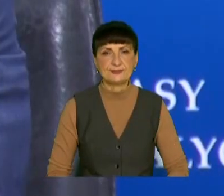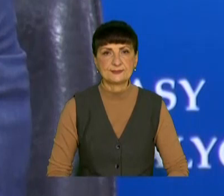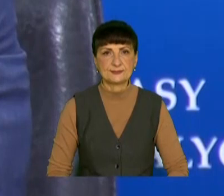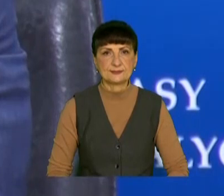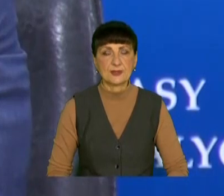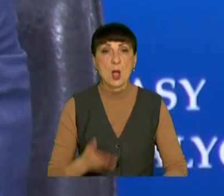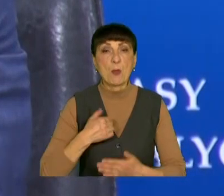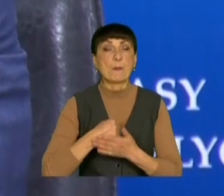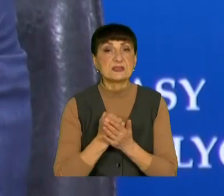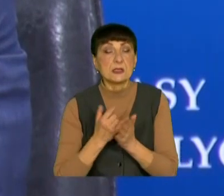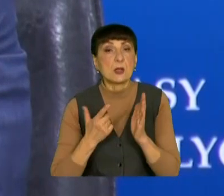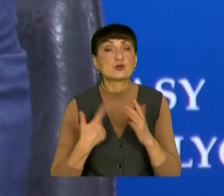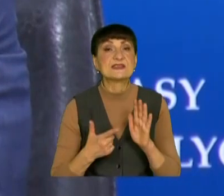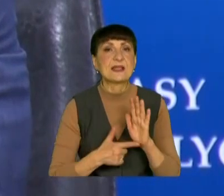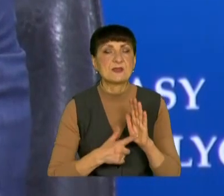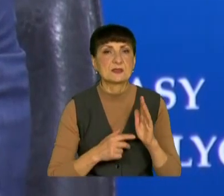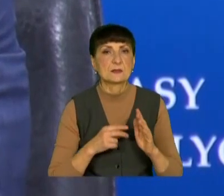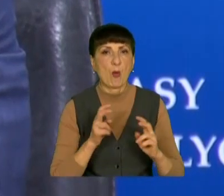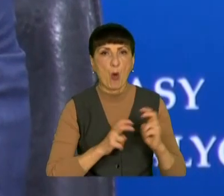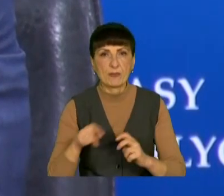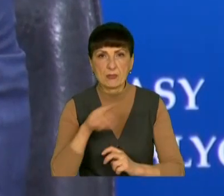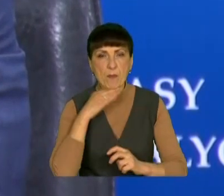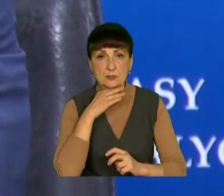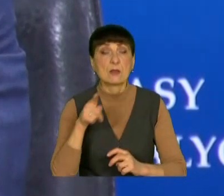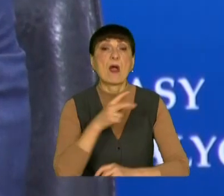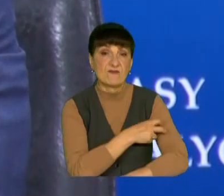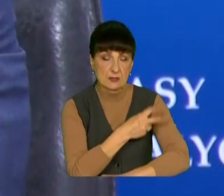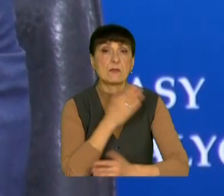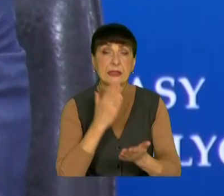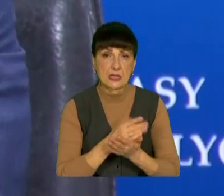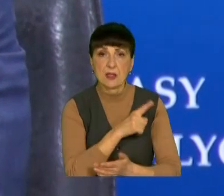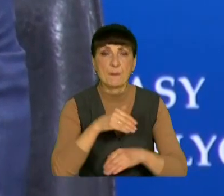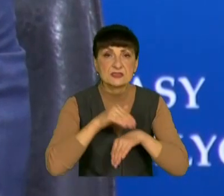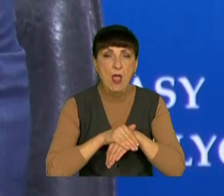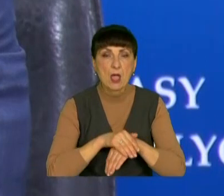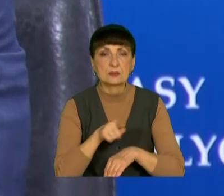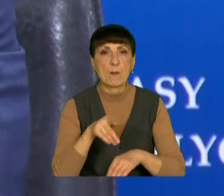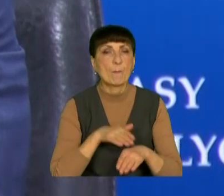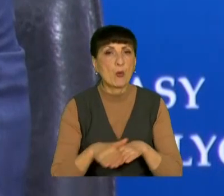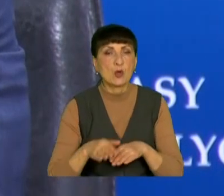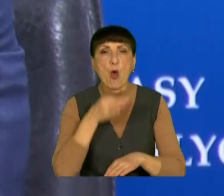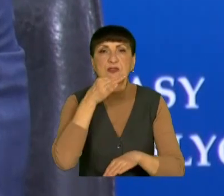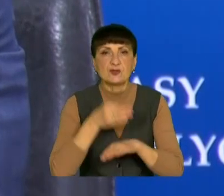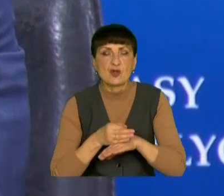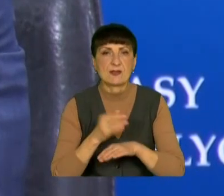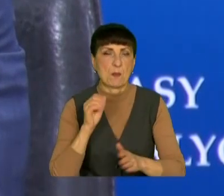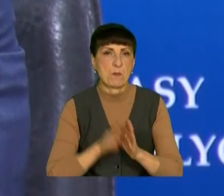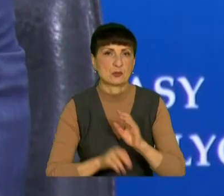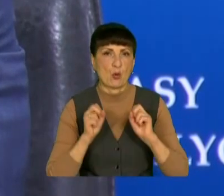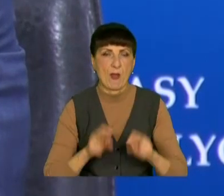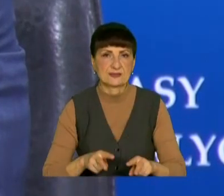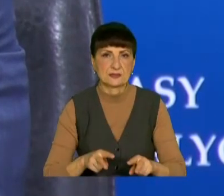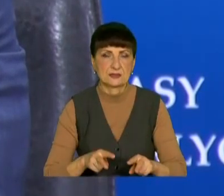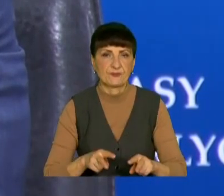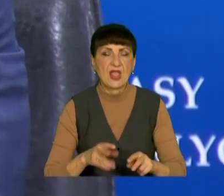Мы определили 7 мясокомбинатов. Ветеринары там находятся, определяют полностью и отвечают за ветеринарную безопасность.